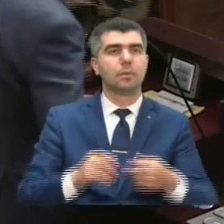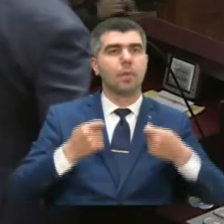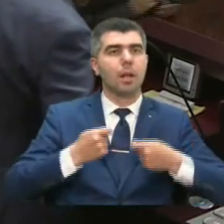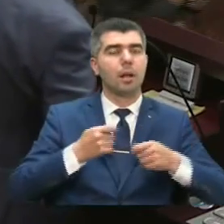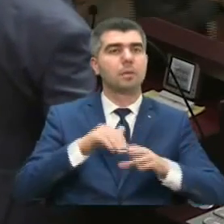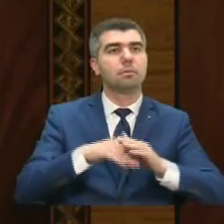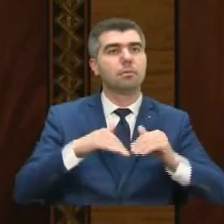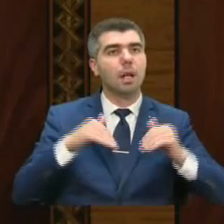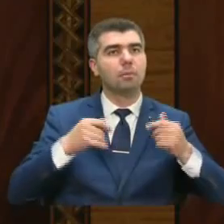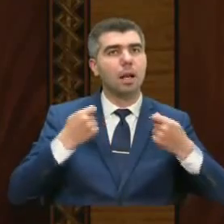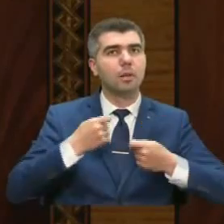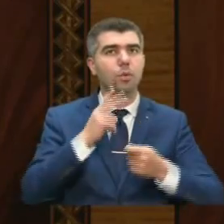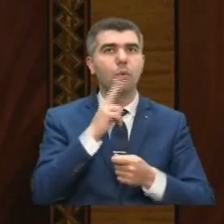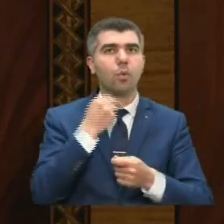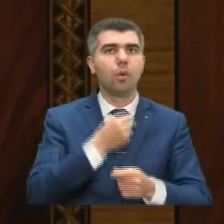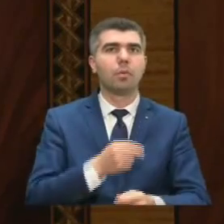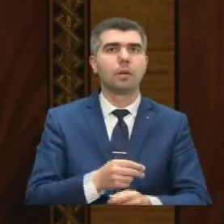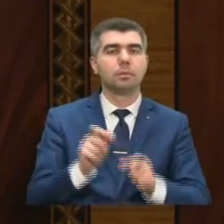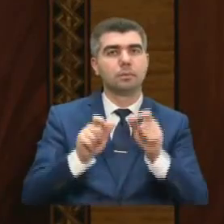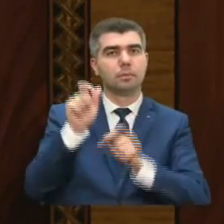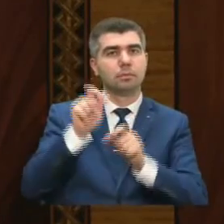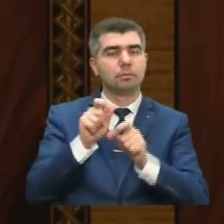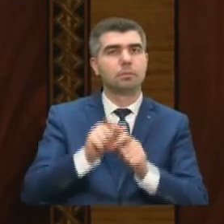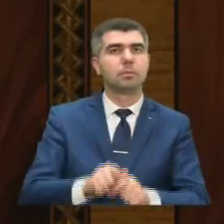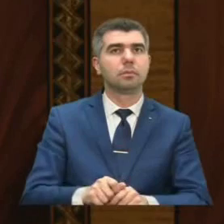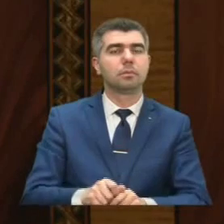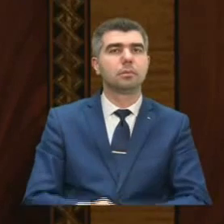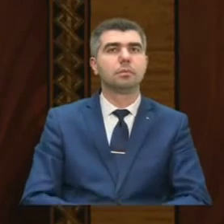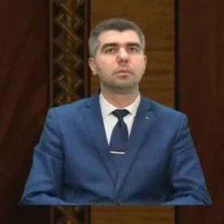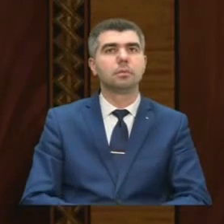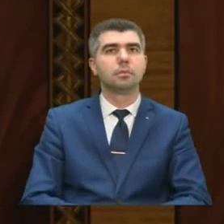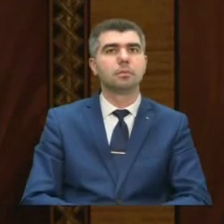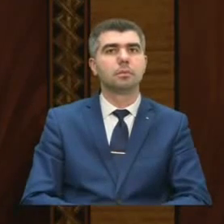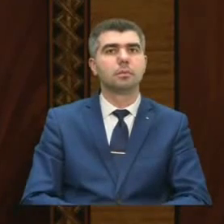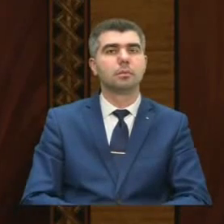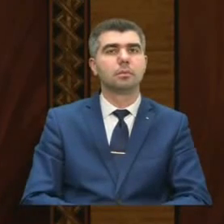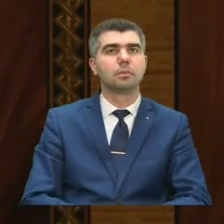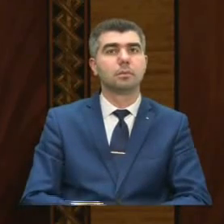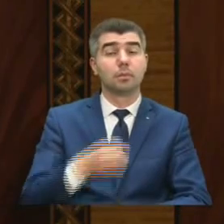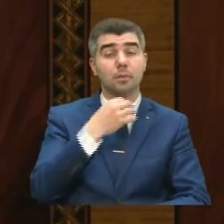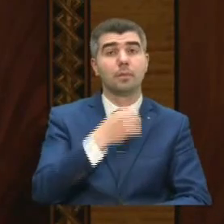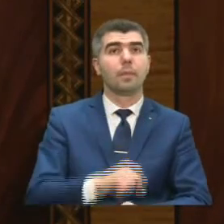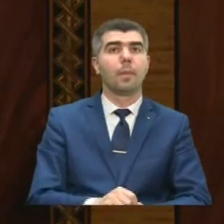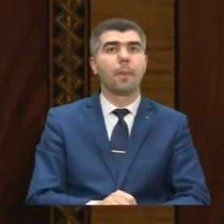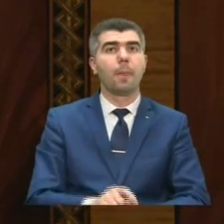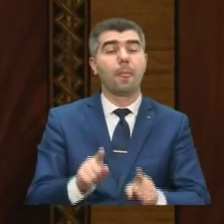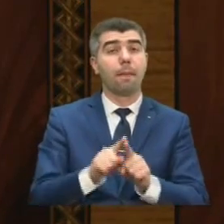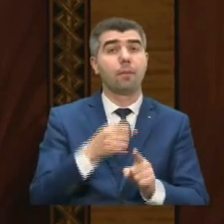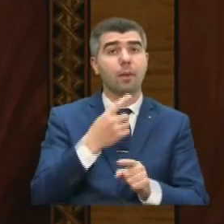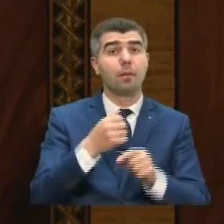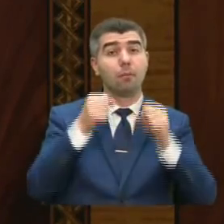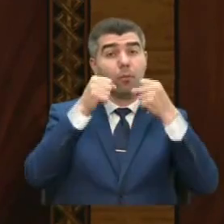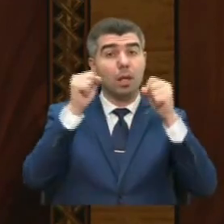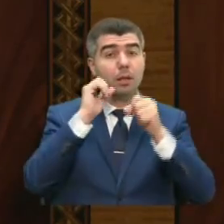السيد الرئيس، السيد رئيس الحكومة، حضور الكريم، تحية واحترام. أنا مع الأسف أخلاقي